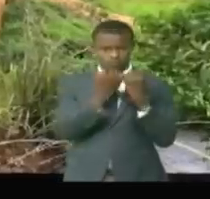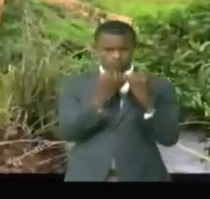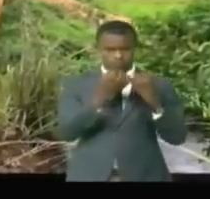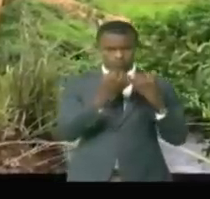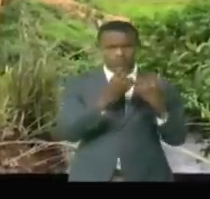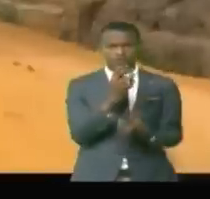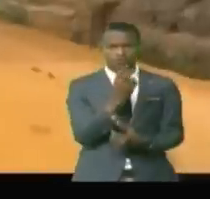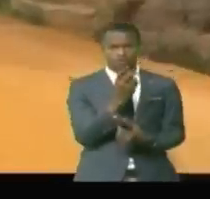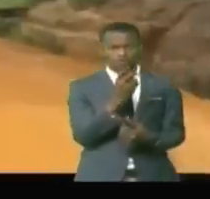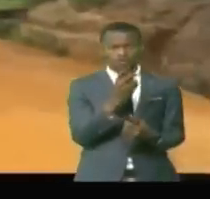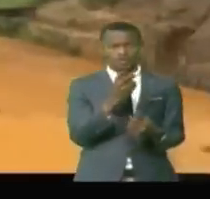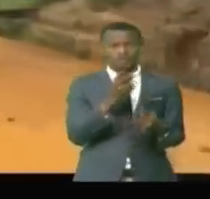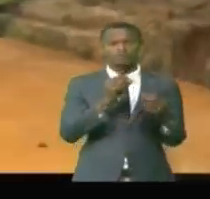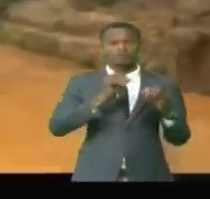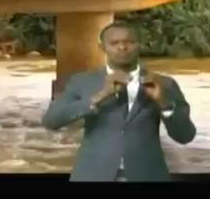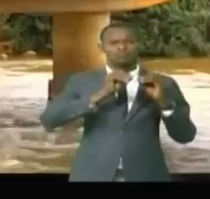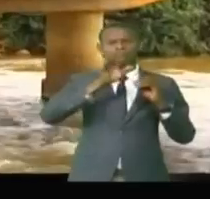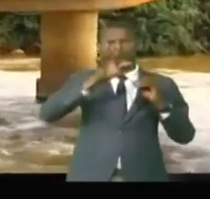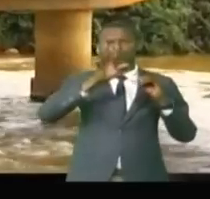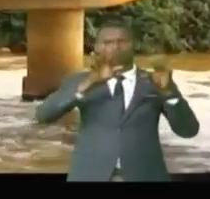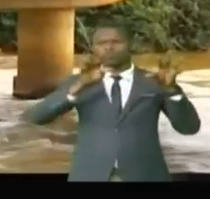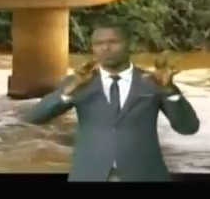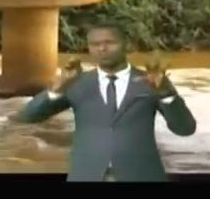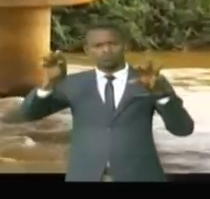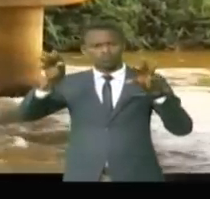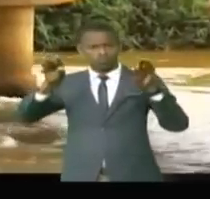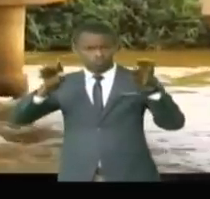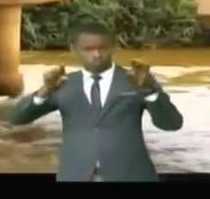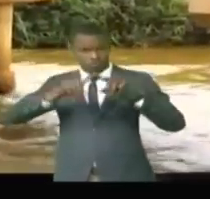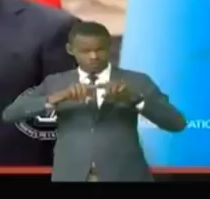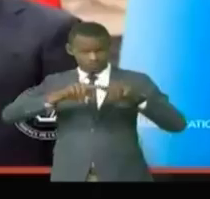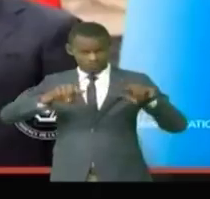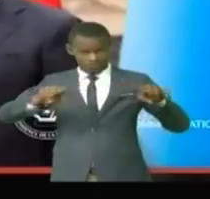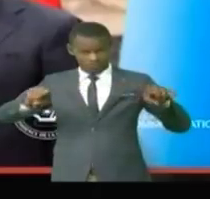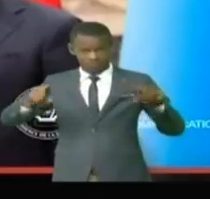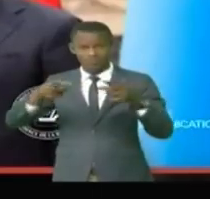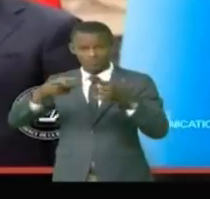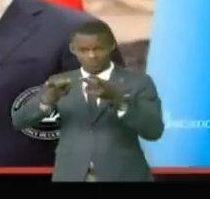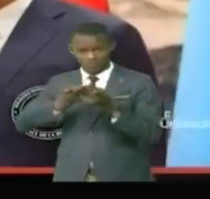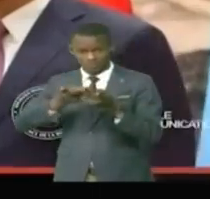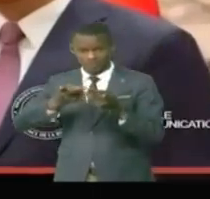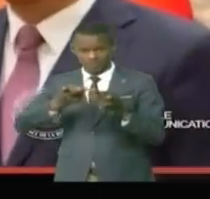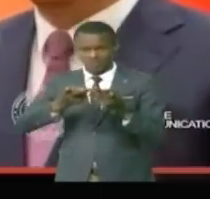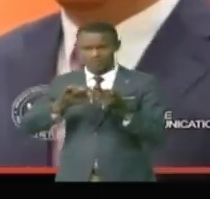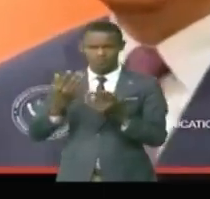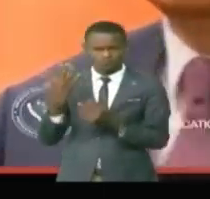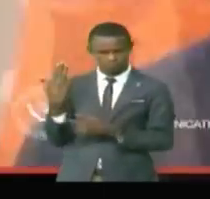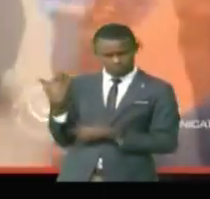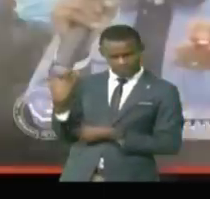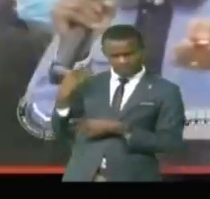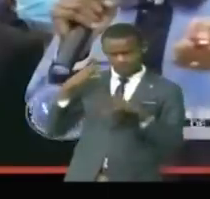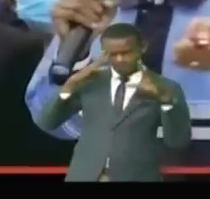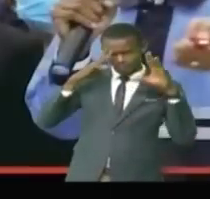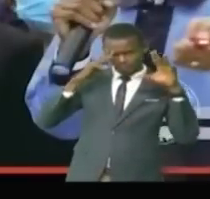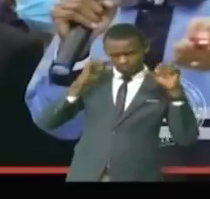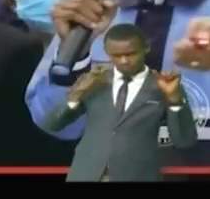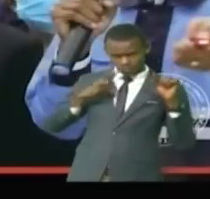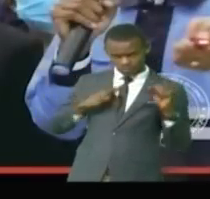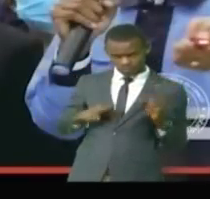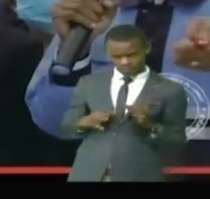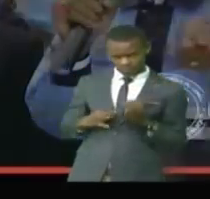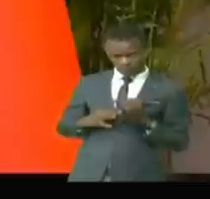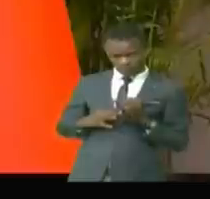éclairé du président de la République qui a conclu avec son homologue chinois Xi Jinping le